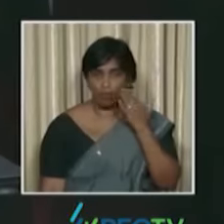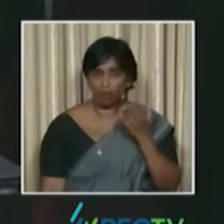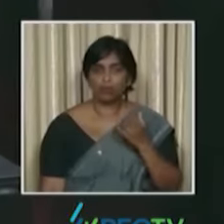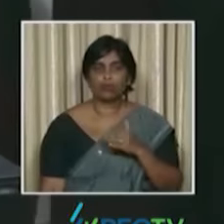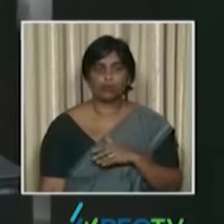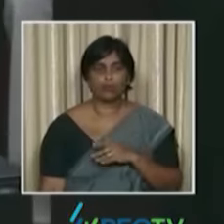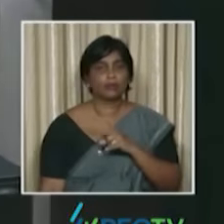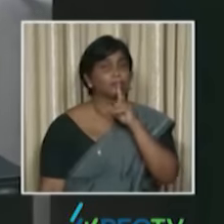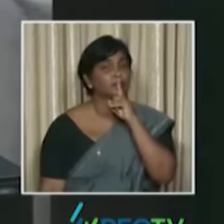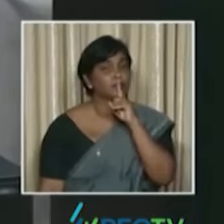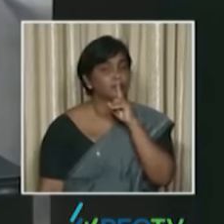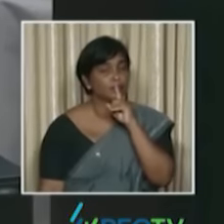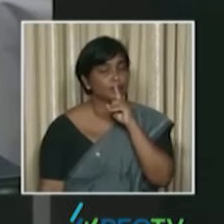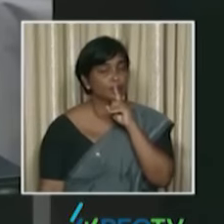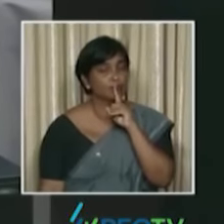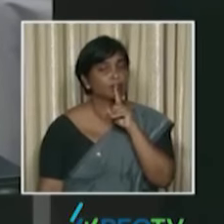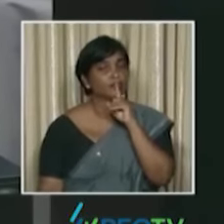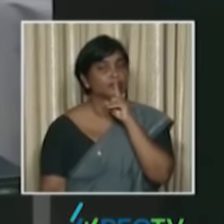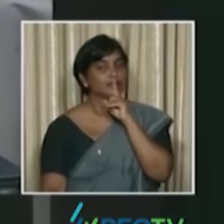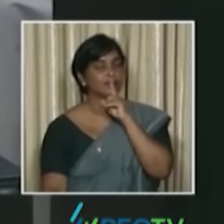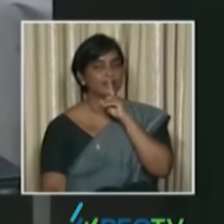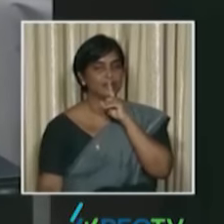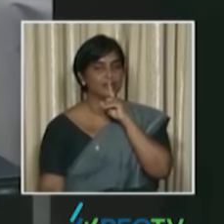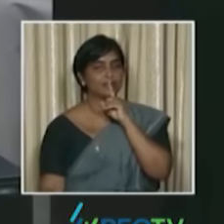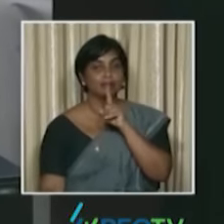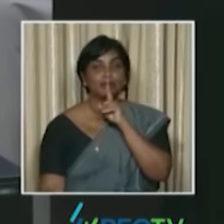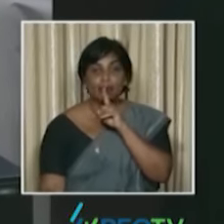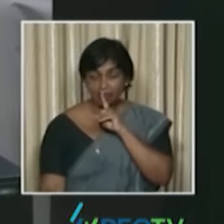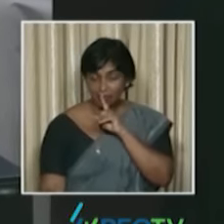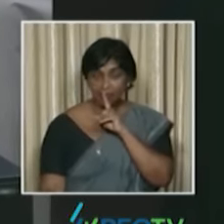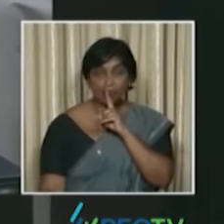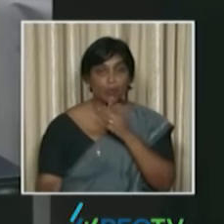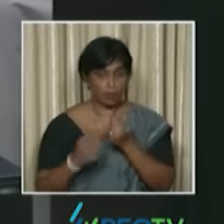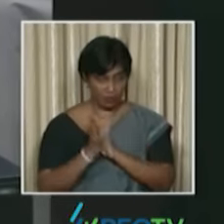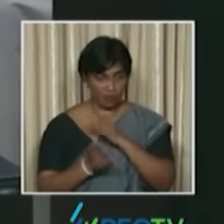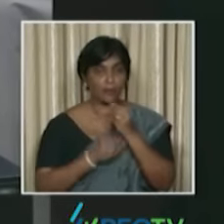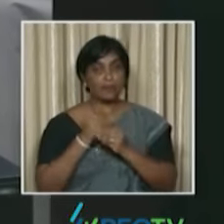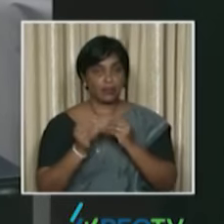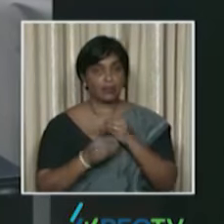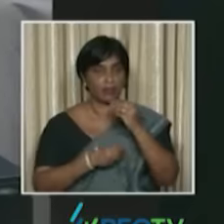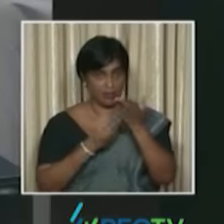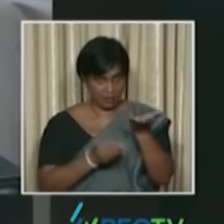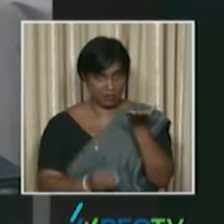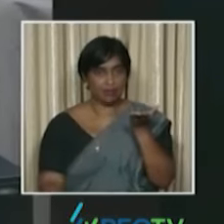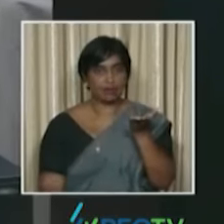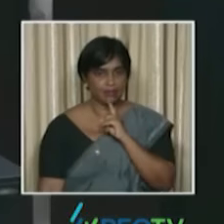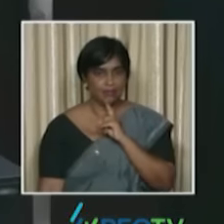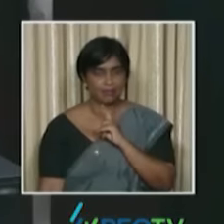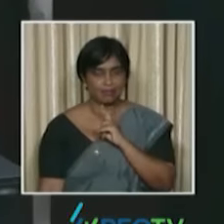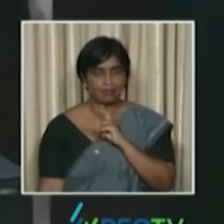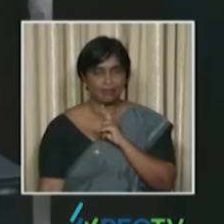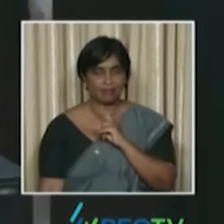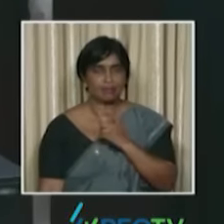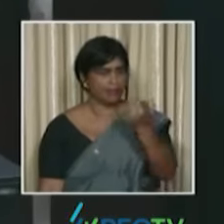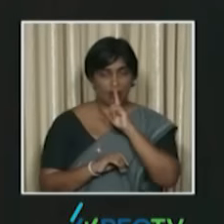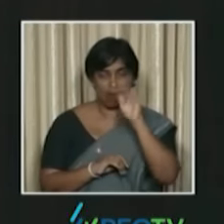මේ මේ මේ මෙහෙම කළා මේ ගරු කතානායකතුමනි මෙහෙම කරලත් කරන්නේ තමන්ගේ බිස්නස් කම්පැනිට බිස්නස් ඉල්ලන එකද මෙහෙම කළා